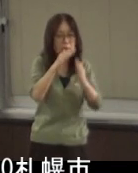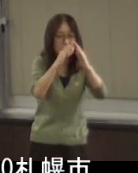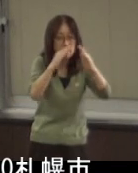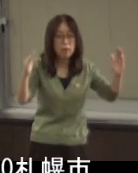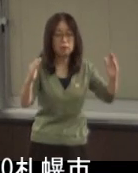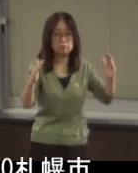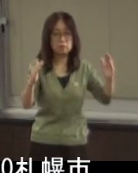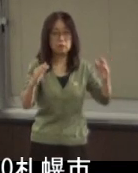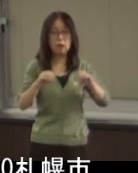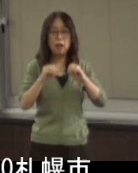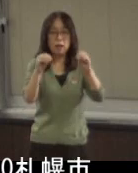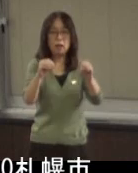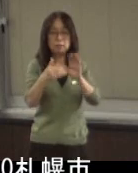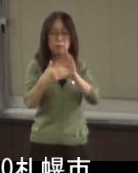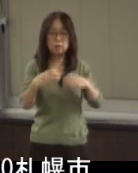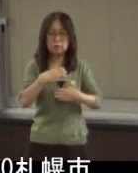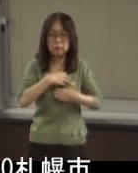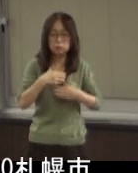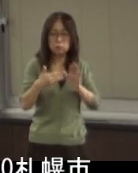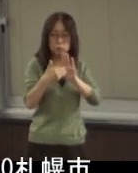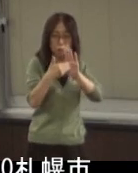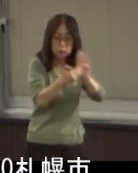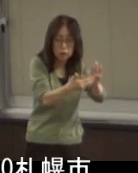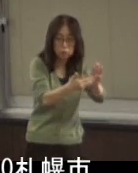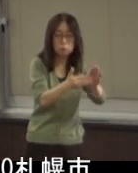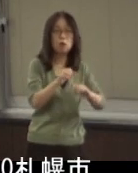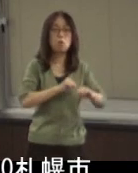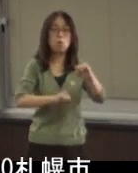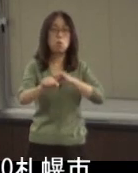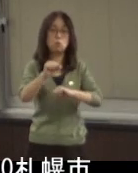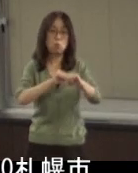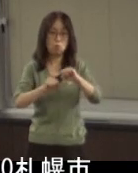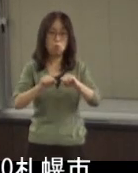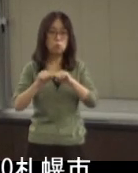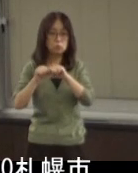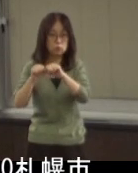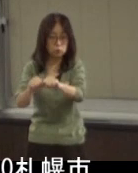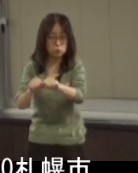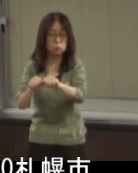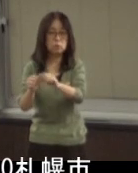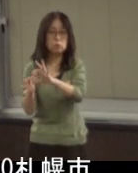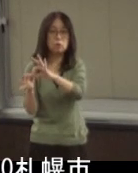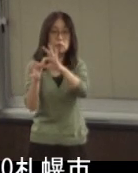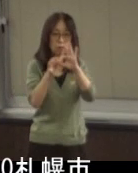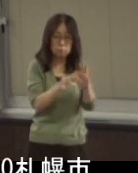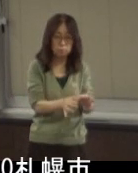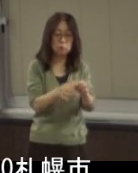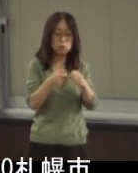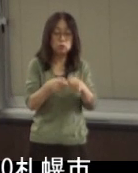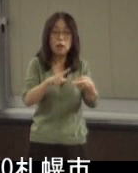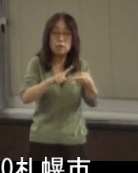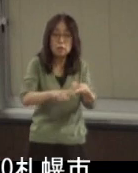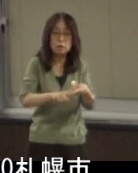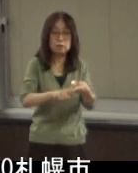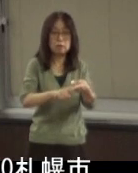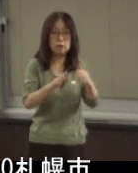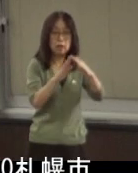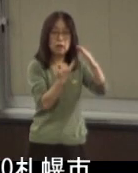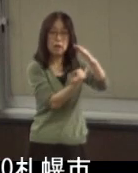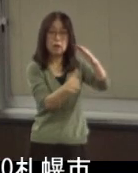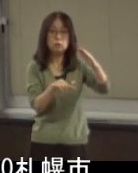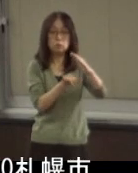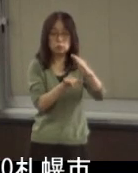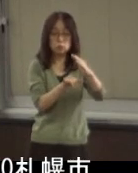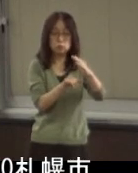スクを抑える、そういう行動を取っていただきたいということでありますけれども、具体的には同居の家族以